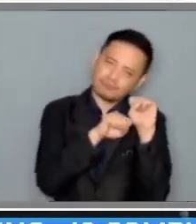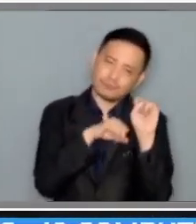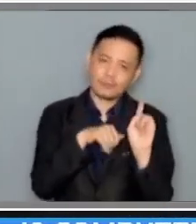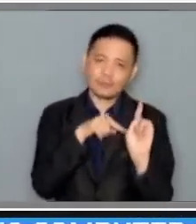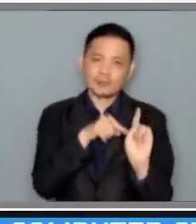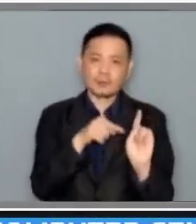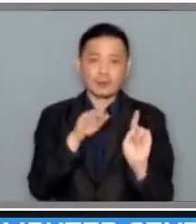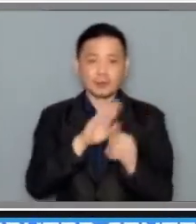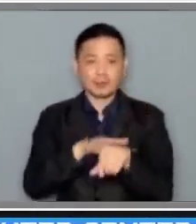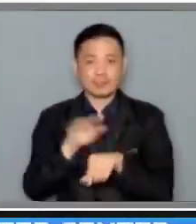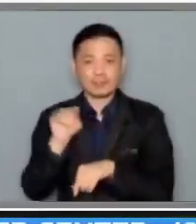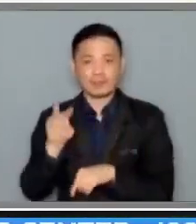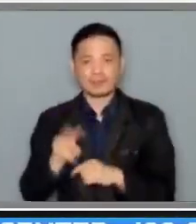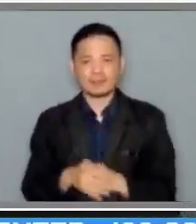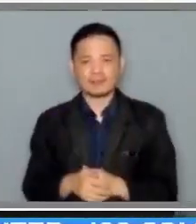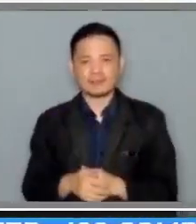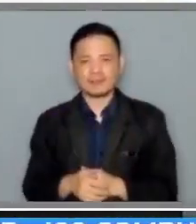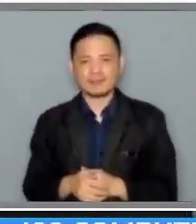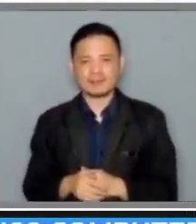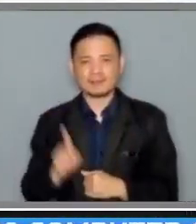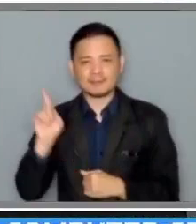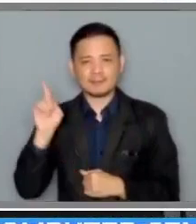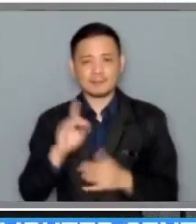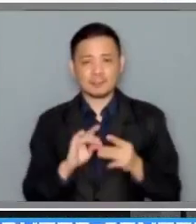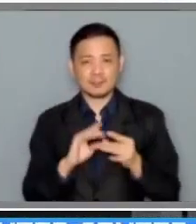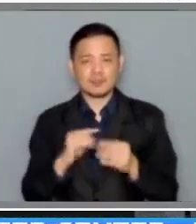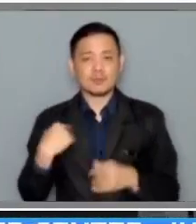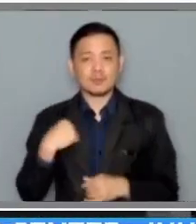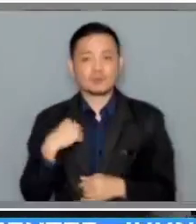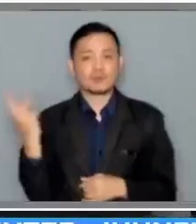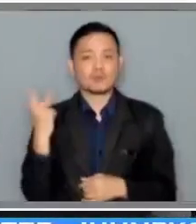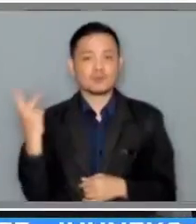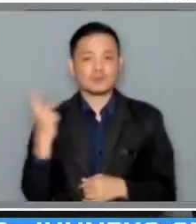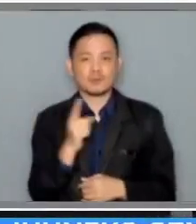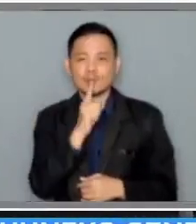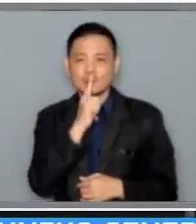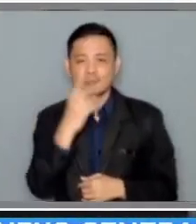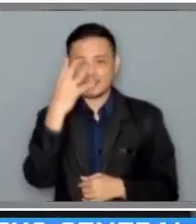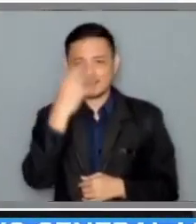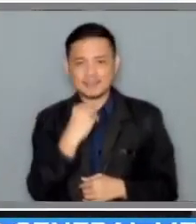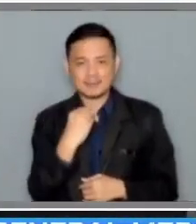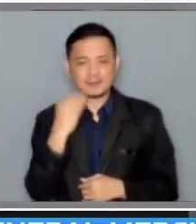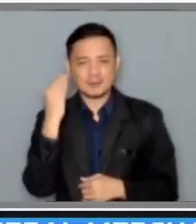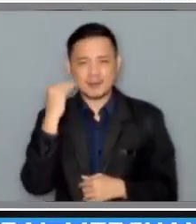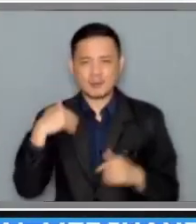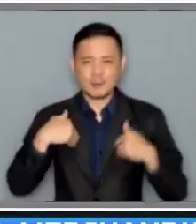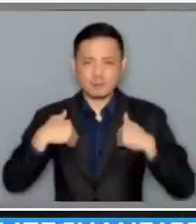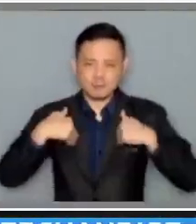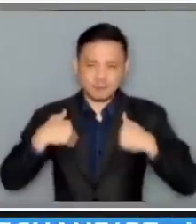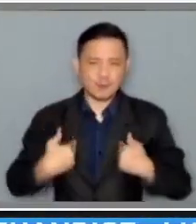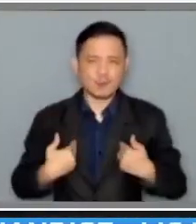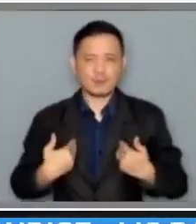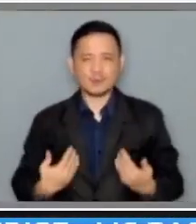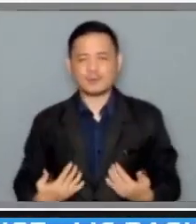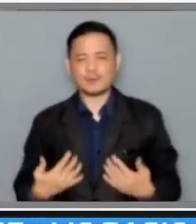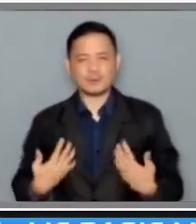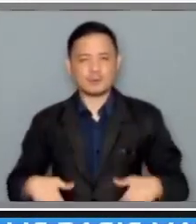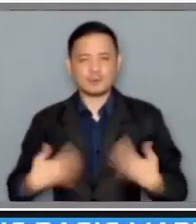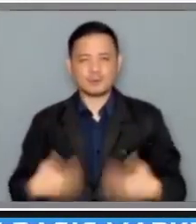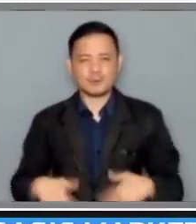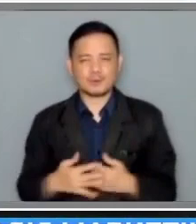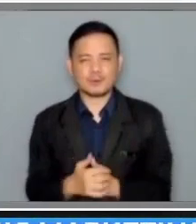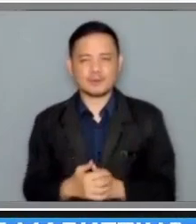Tulog talaga kami nun. Tulog talaga kami. Kasi pagod na eh. Yes. Pagod na kami nun. So, tulog yan namin kaya. To be